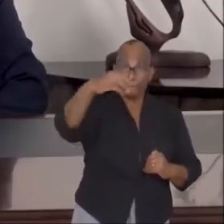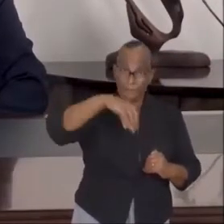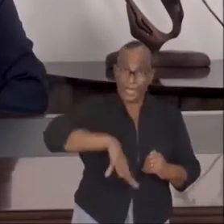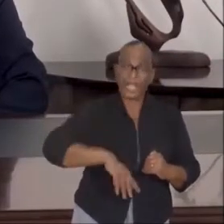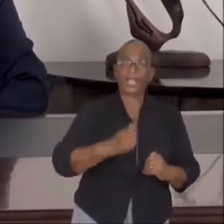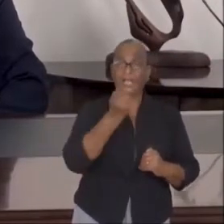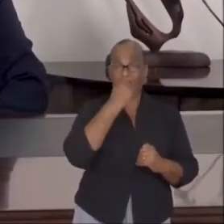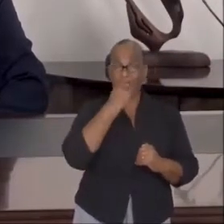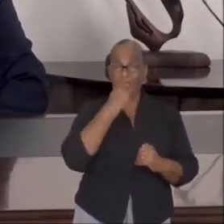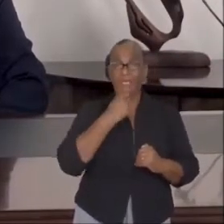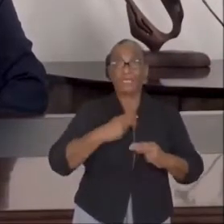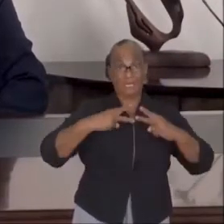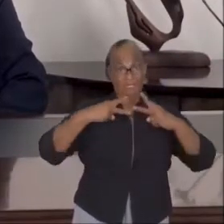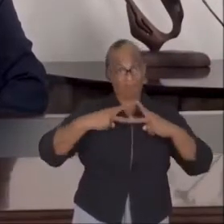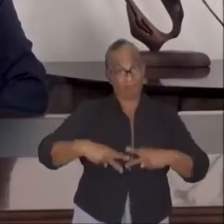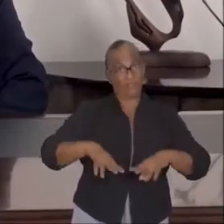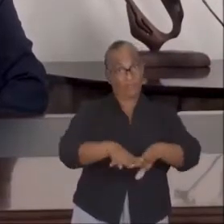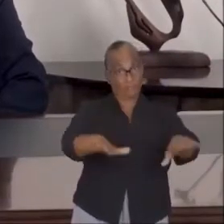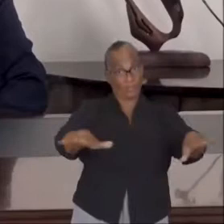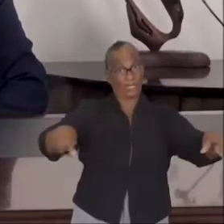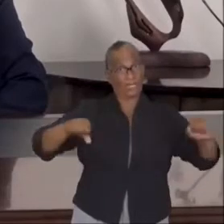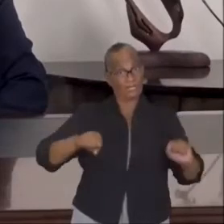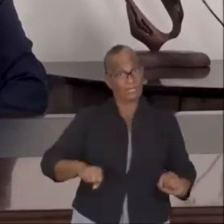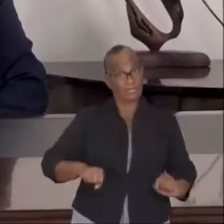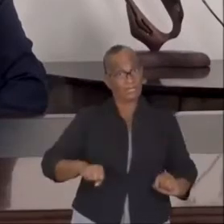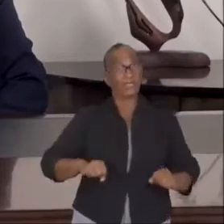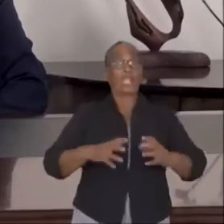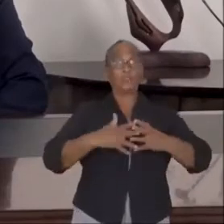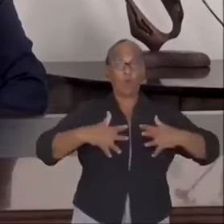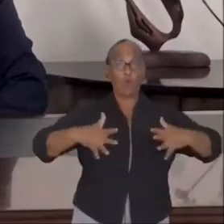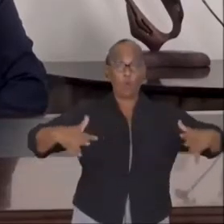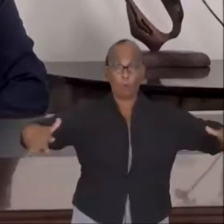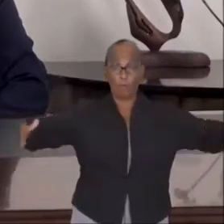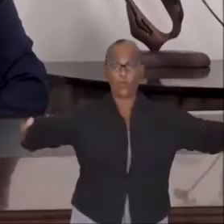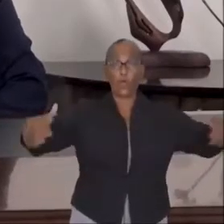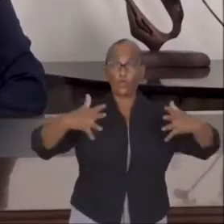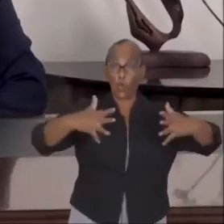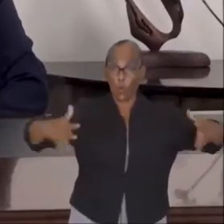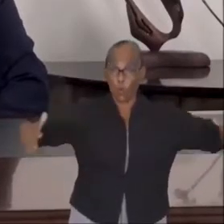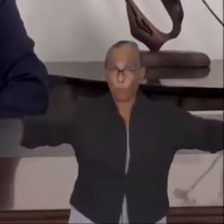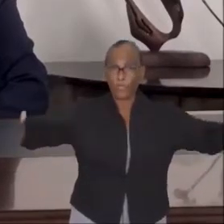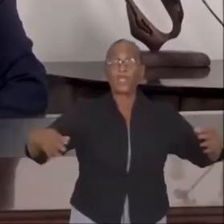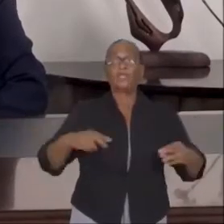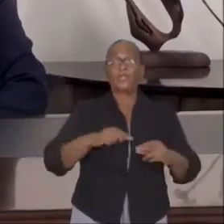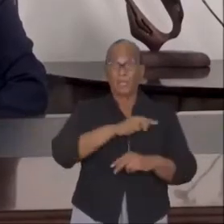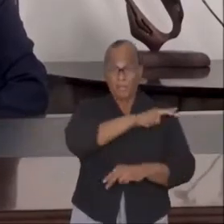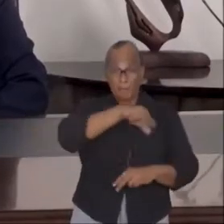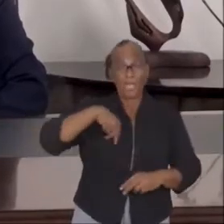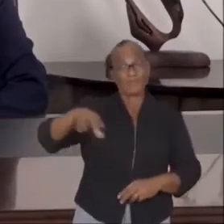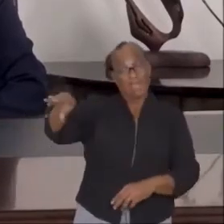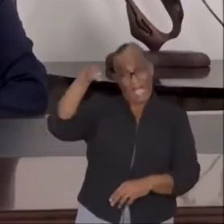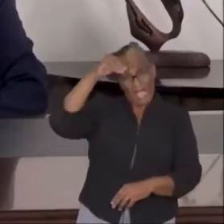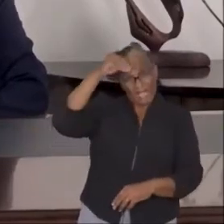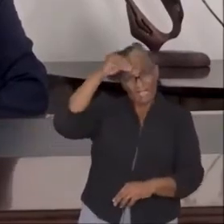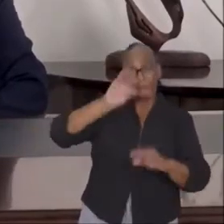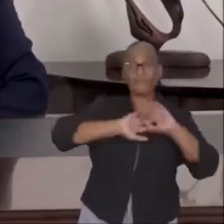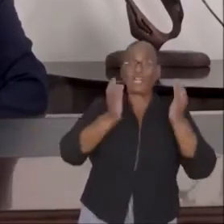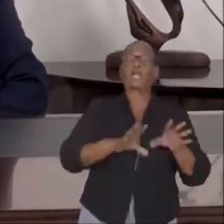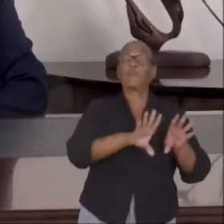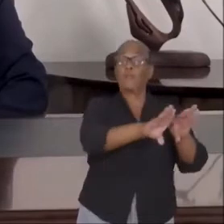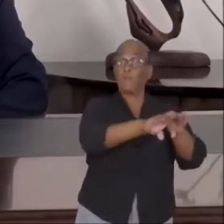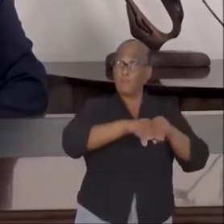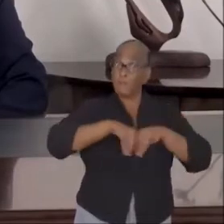met uitzondering van restaurants met terrassen en voldoende open ruimte waar men met